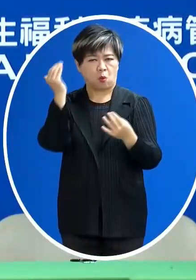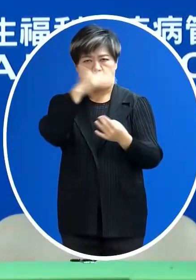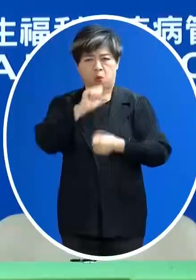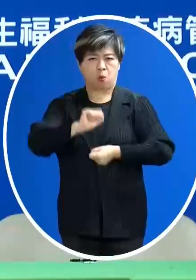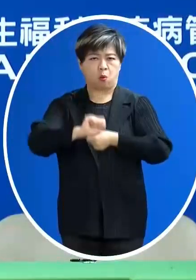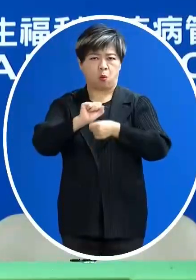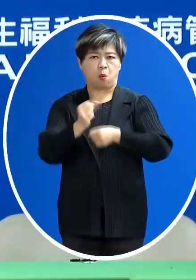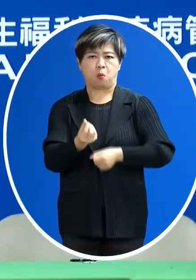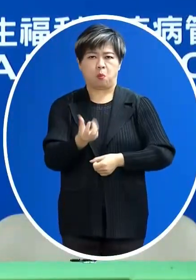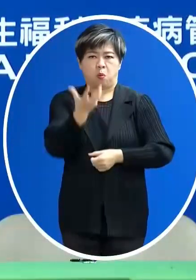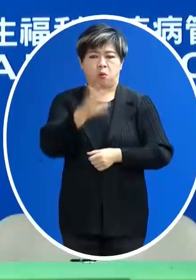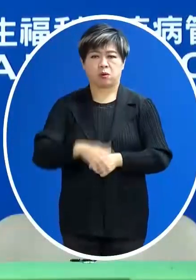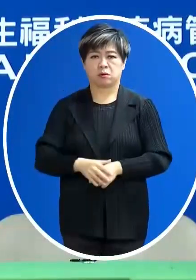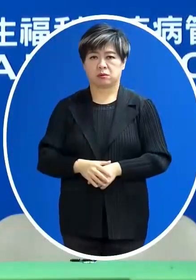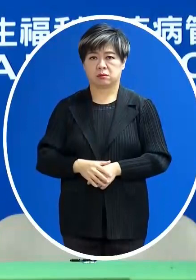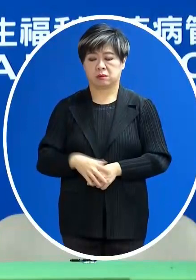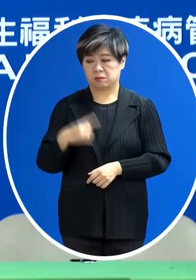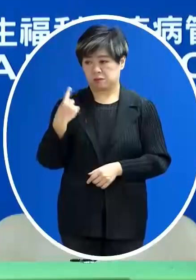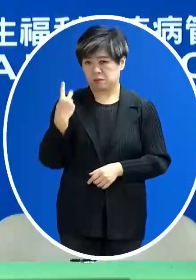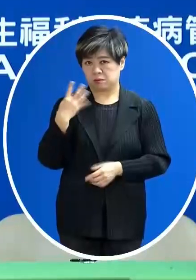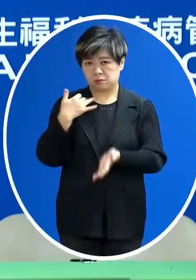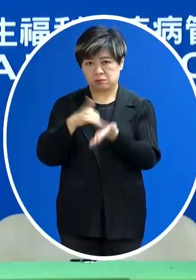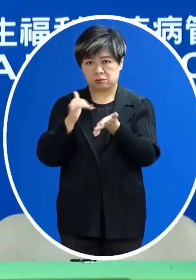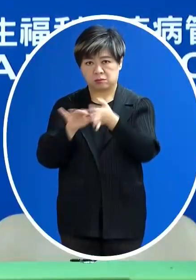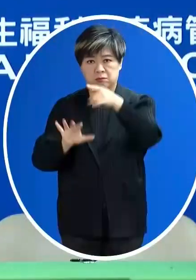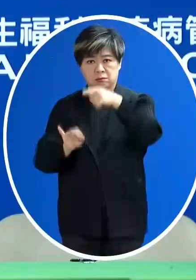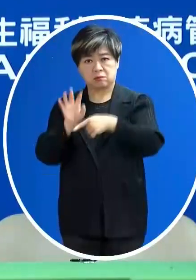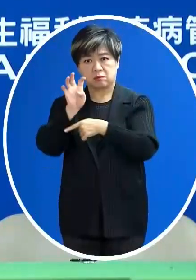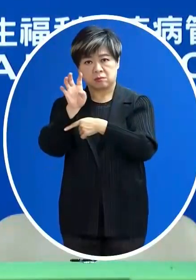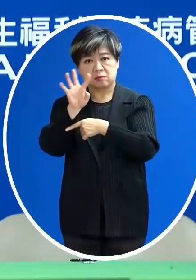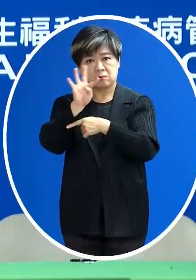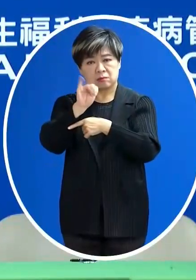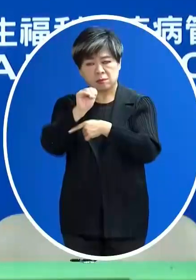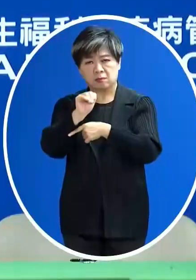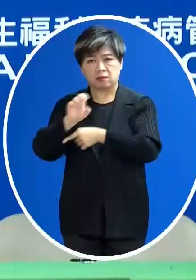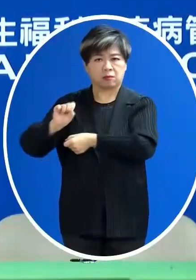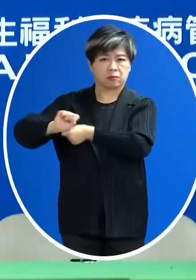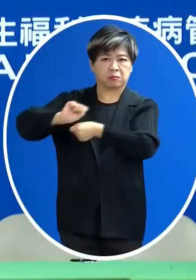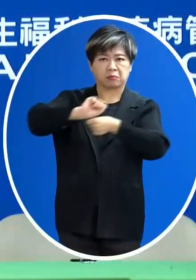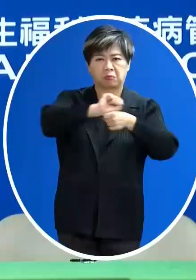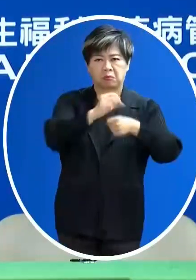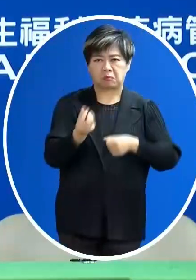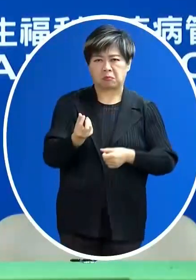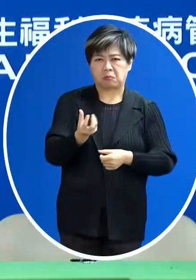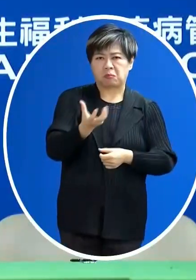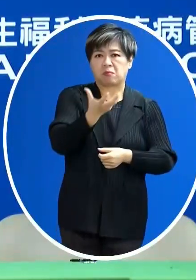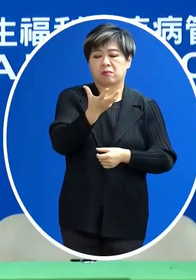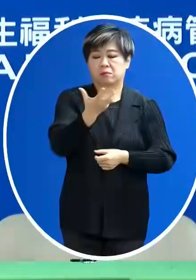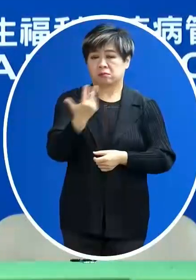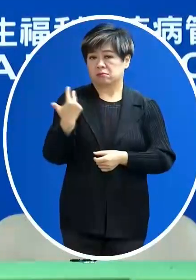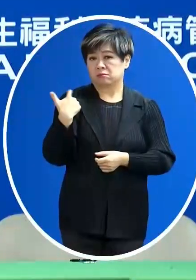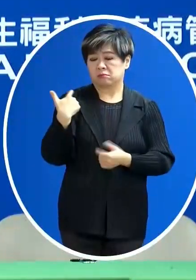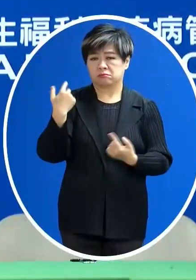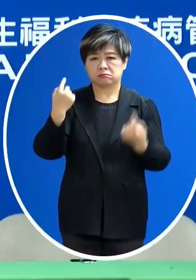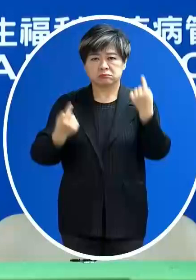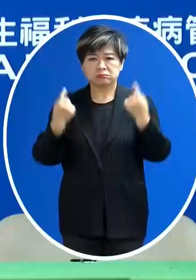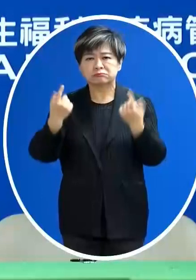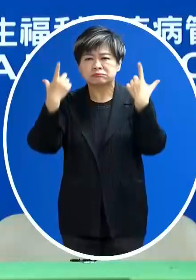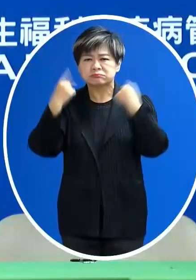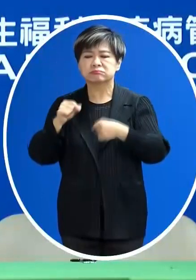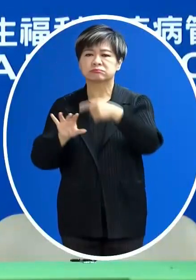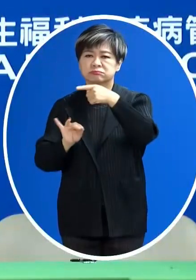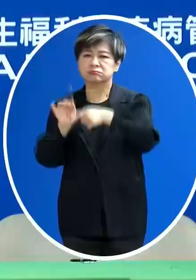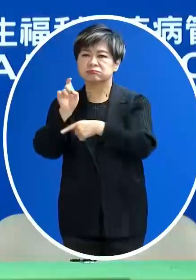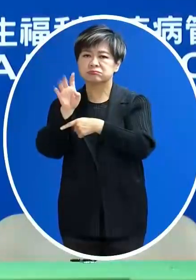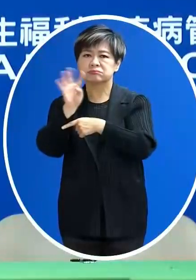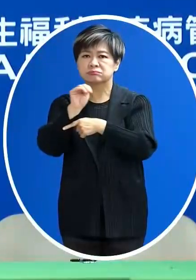的哈。那连续的几天都以40几%的这个速度哈，那比上周比起来都是40几%的增